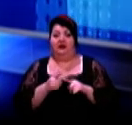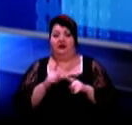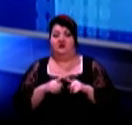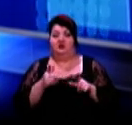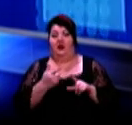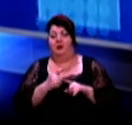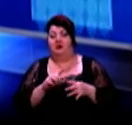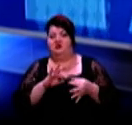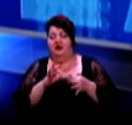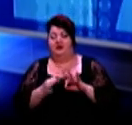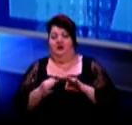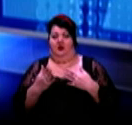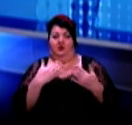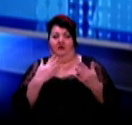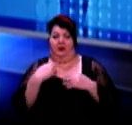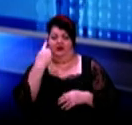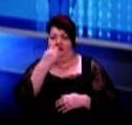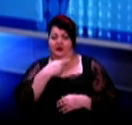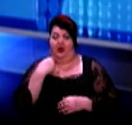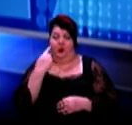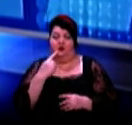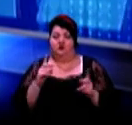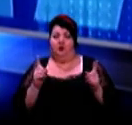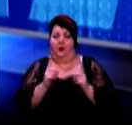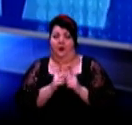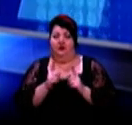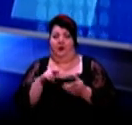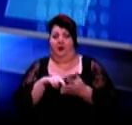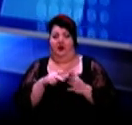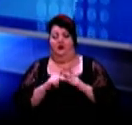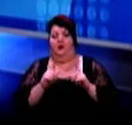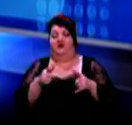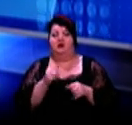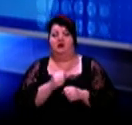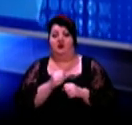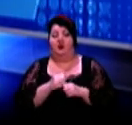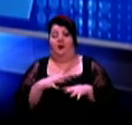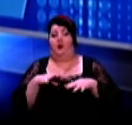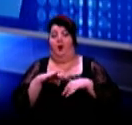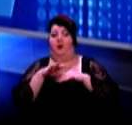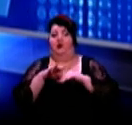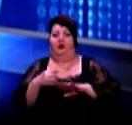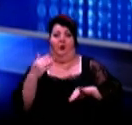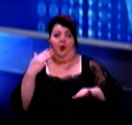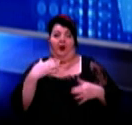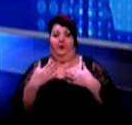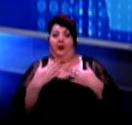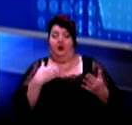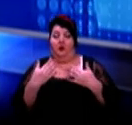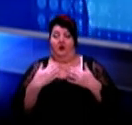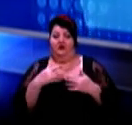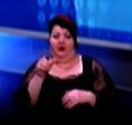більш детальна співбесіда особиста. Оскільки людина планує вийти на роботу, були проведені попередні перемовини, людина